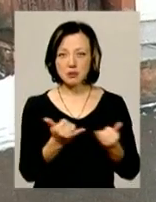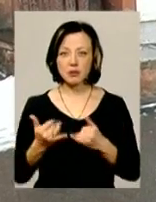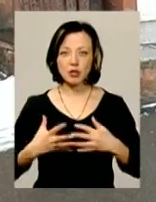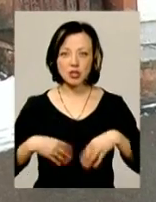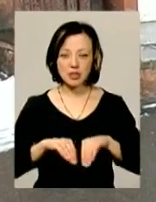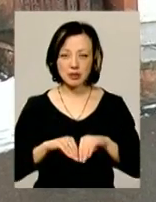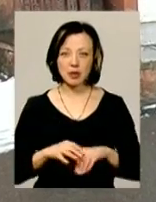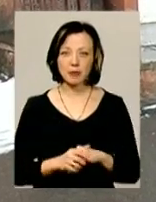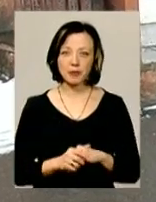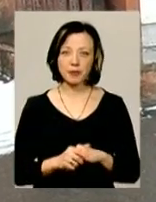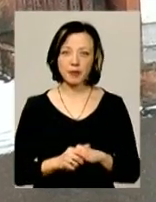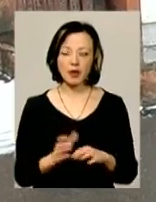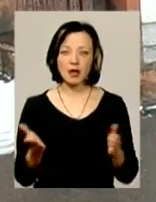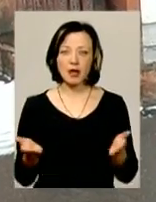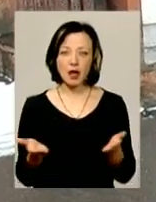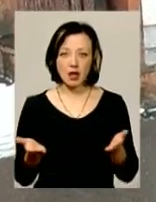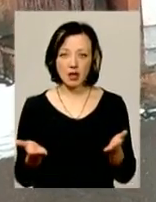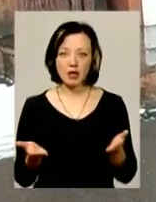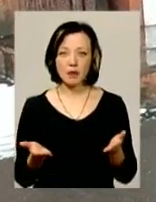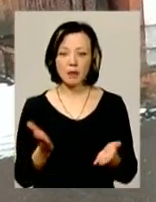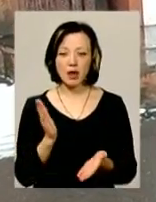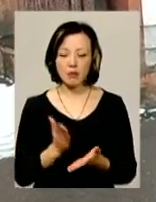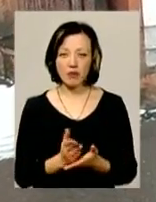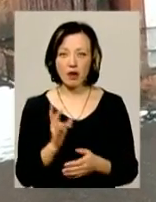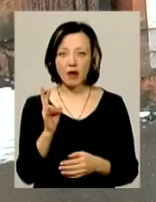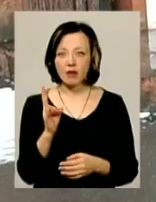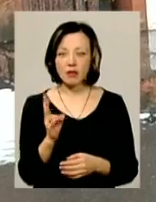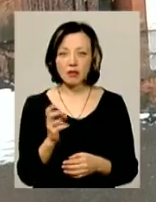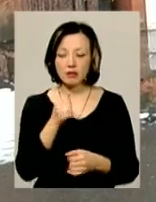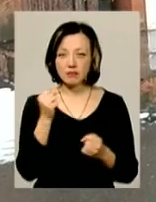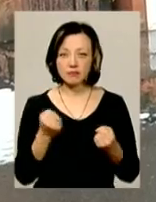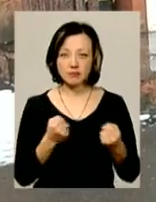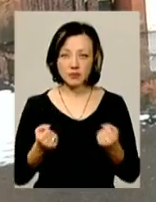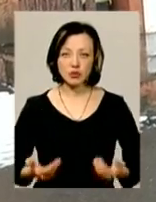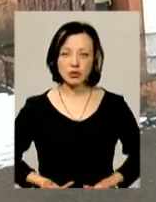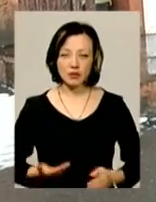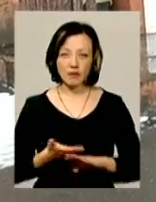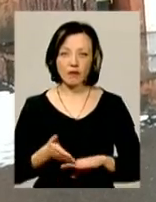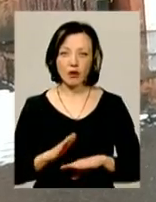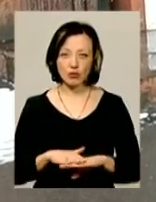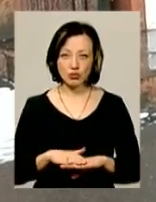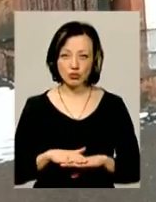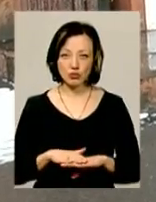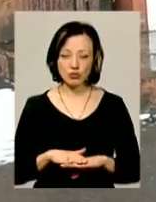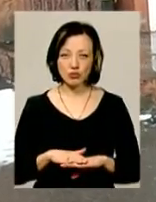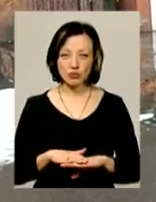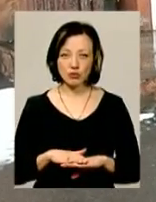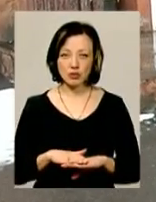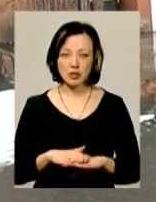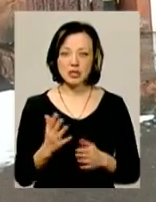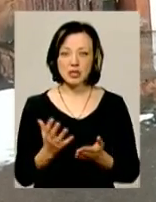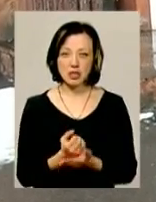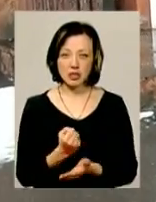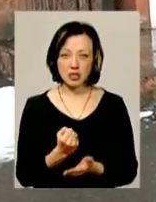сім'ї. Сім'ї, які перебувають на межі виживання, тому що їм дуже важко